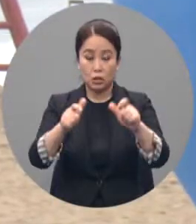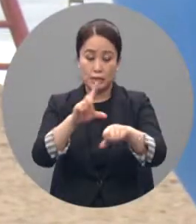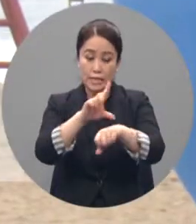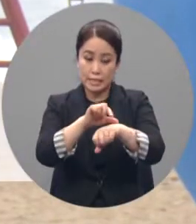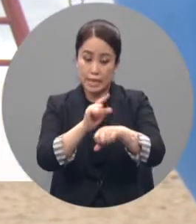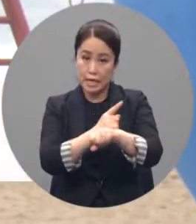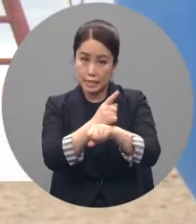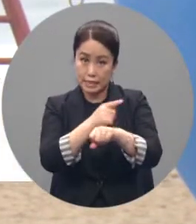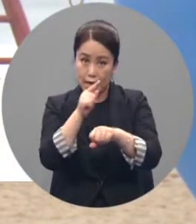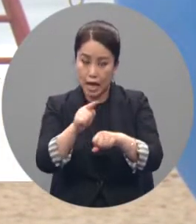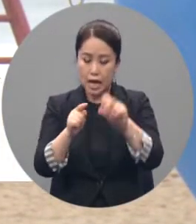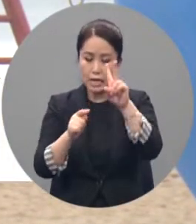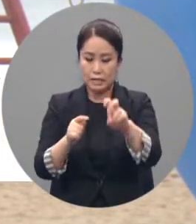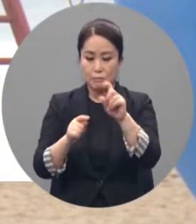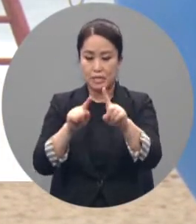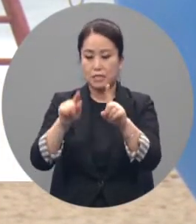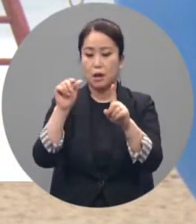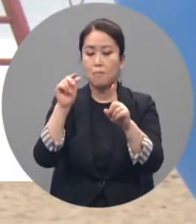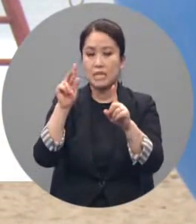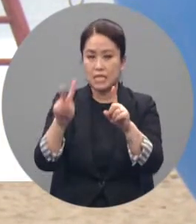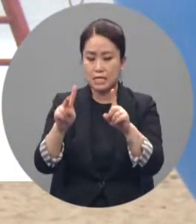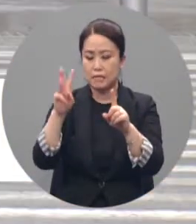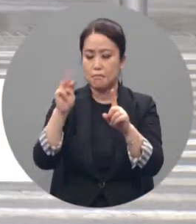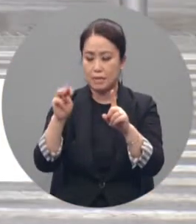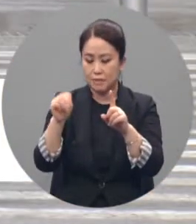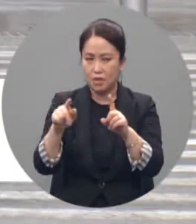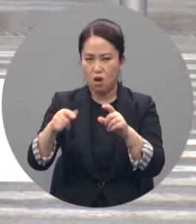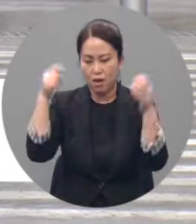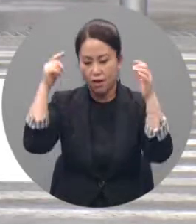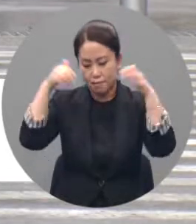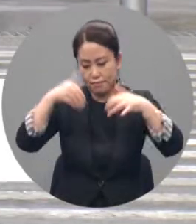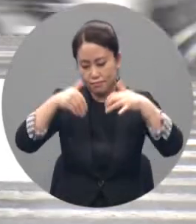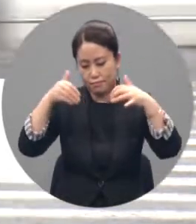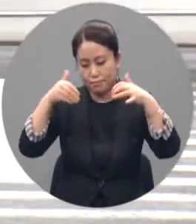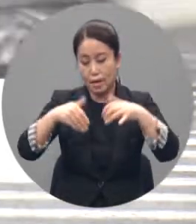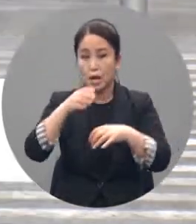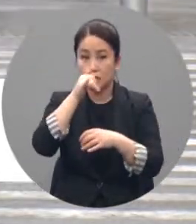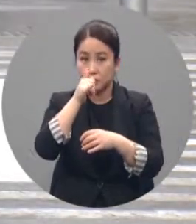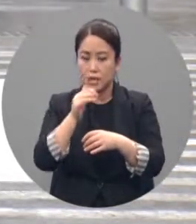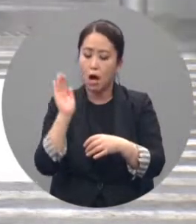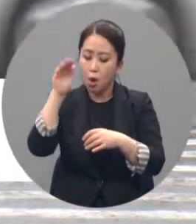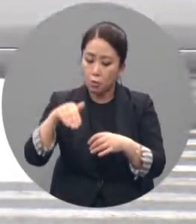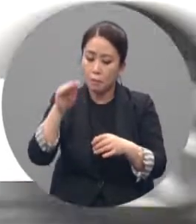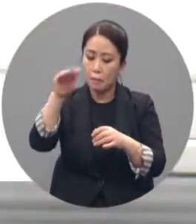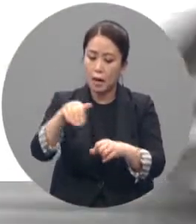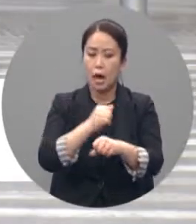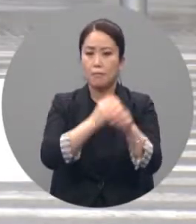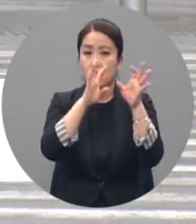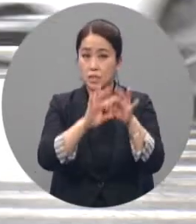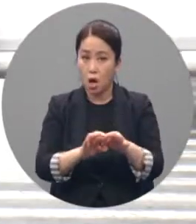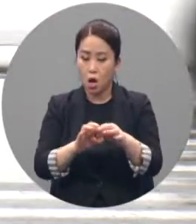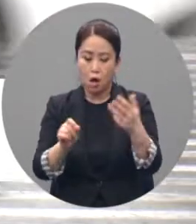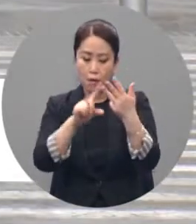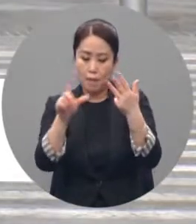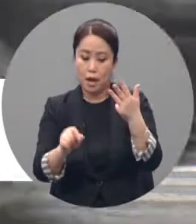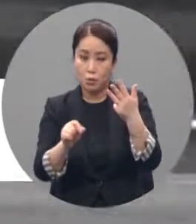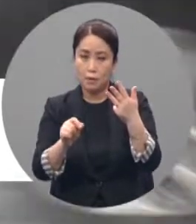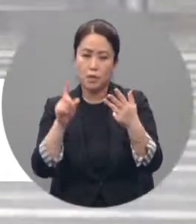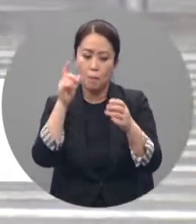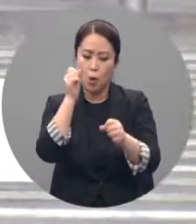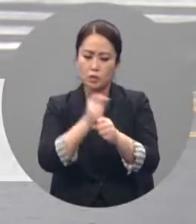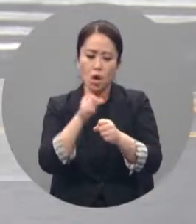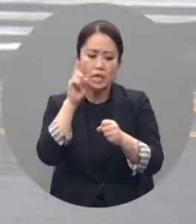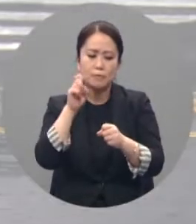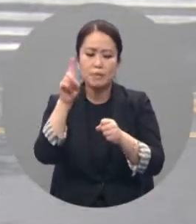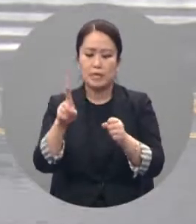시간당 21.5mm의 강한 비가 쏟아졌습니다. 비가 오락가락하며 이번 달에만 벌써 11일째